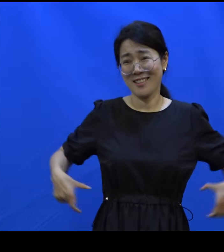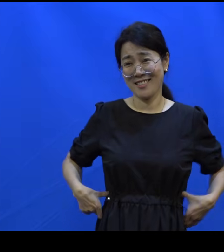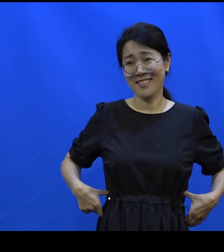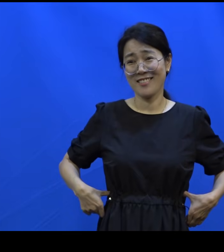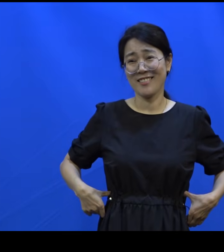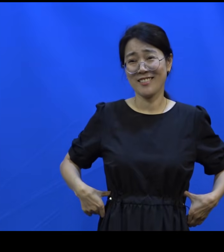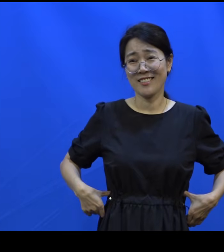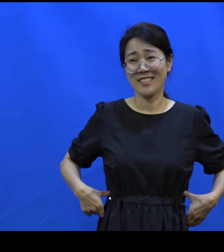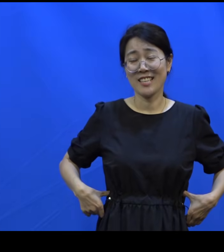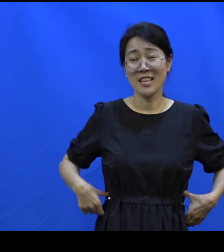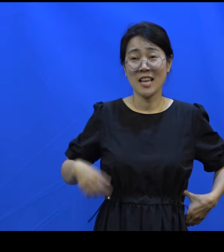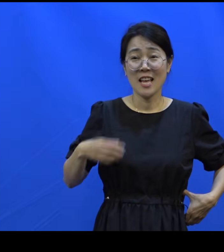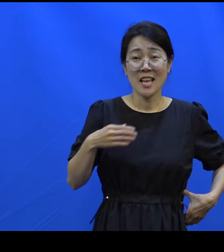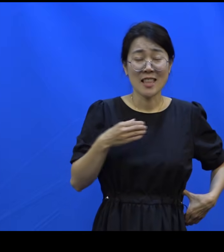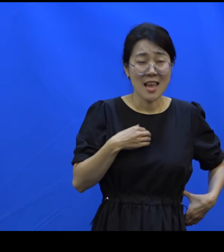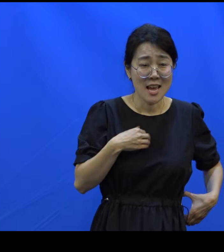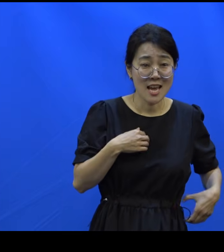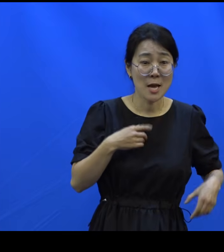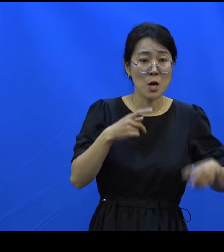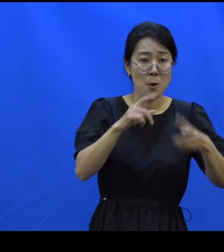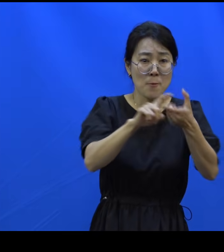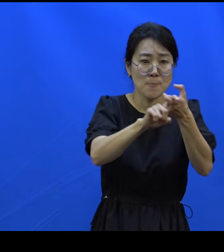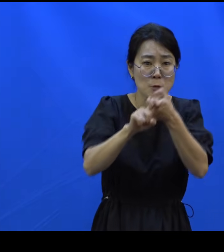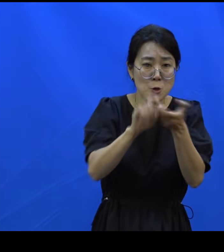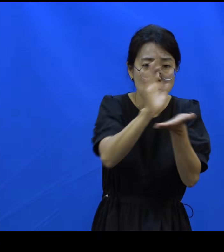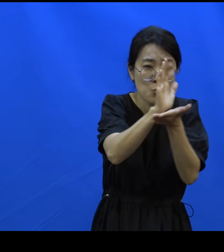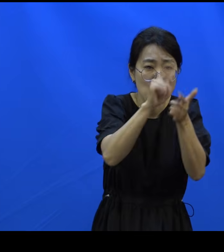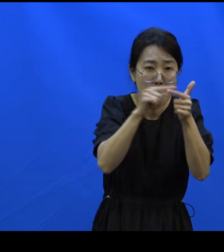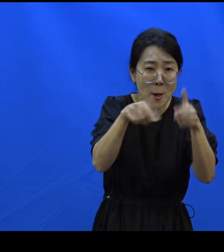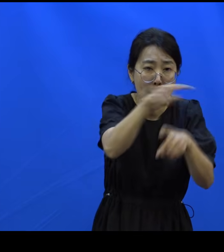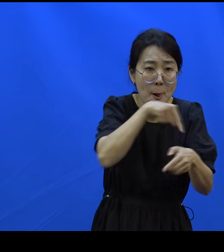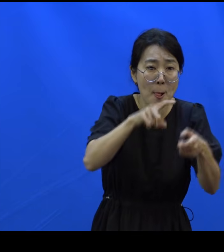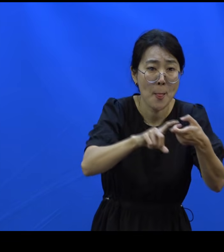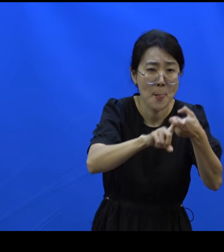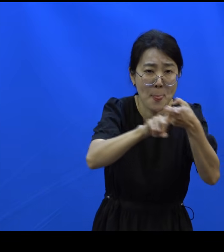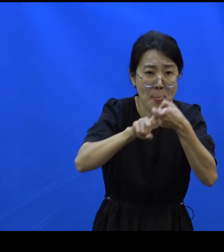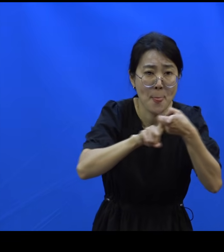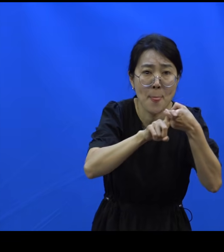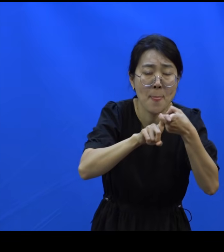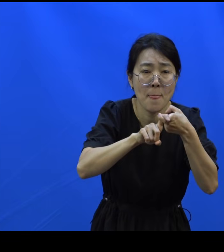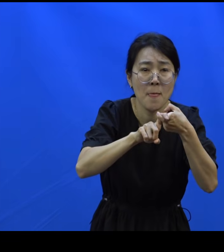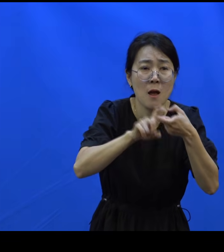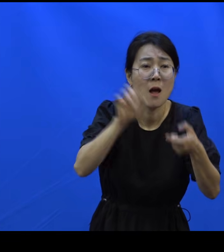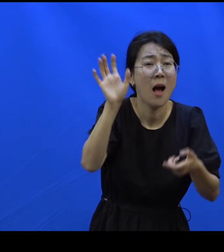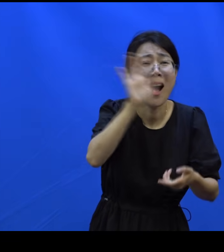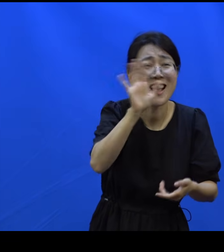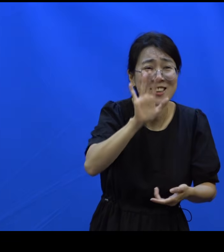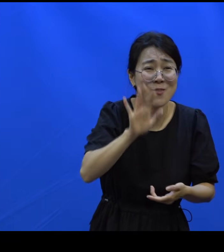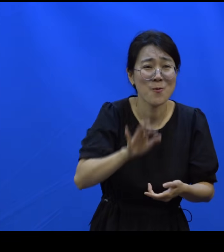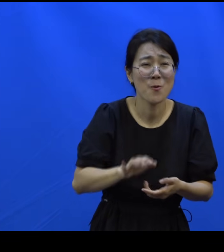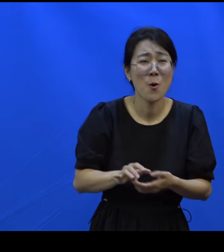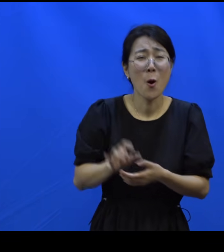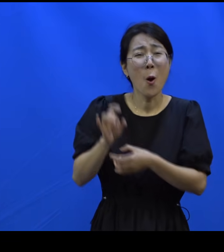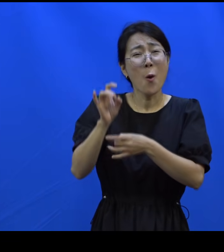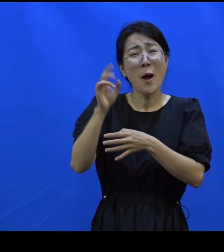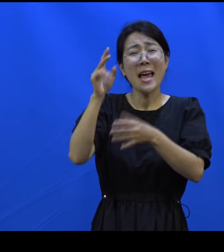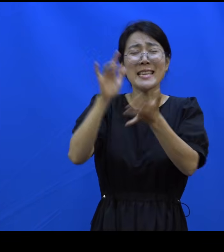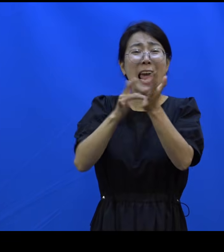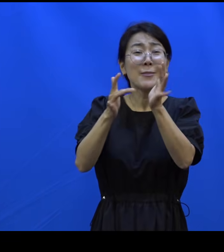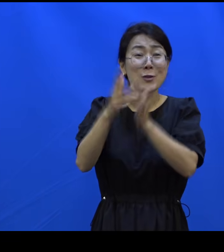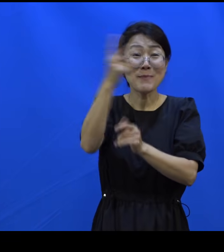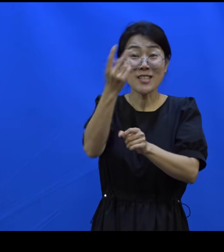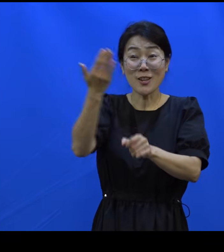하나님의 말씀을 있는 그대로 순종하고자 하는 주님이 본래 의도하셨던 그 오리지널한 교회로 모습으로 돌아가고자 하는 우리의